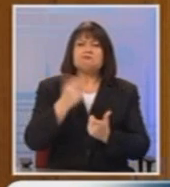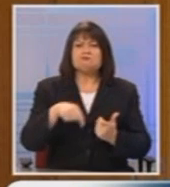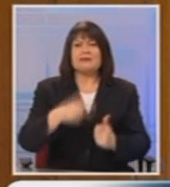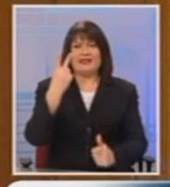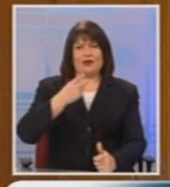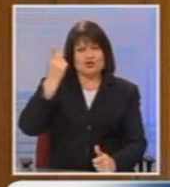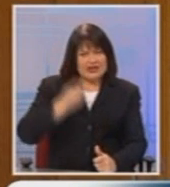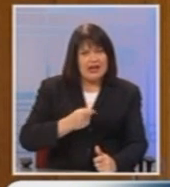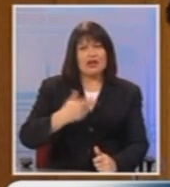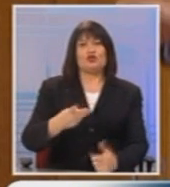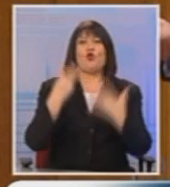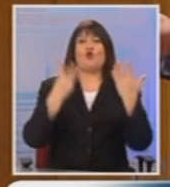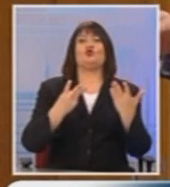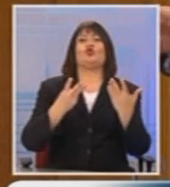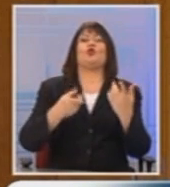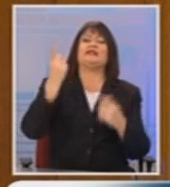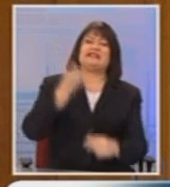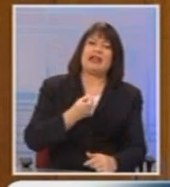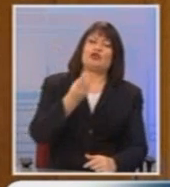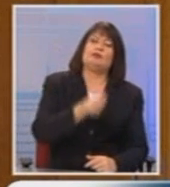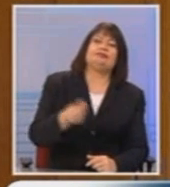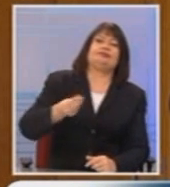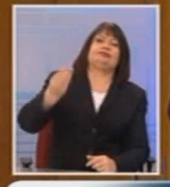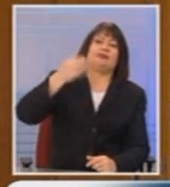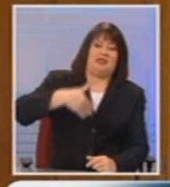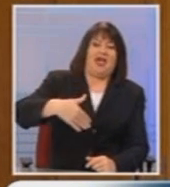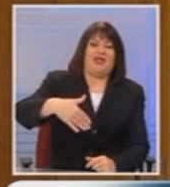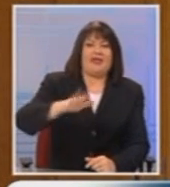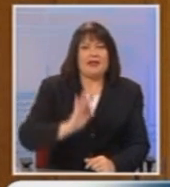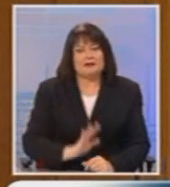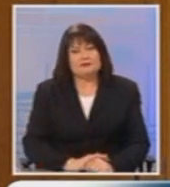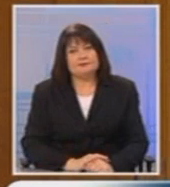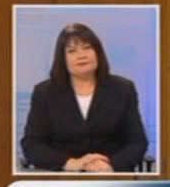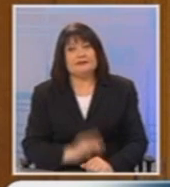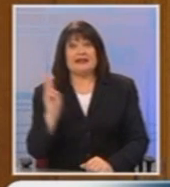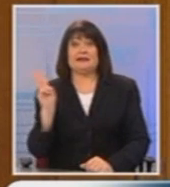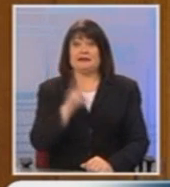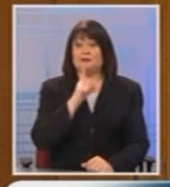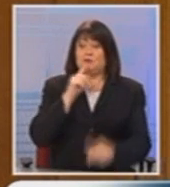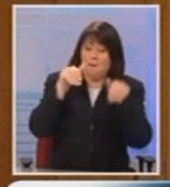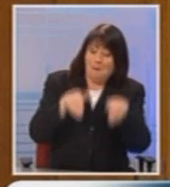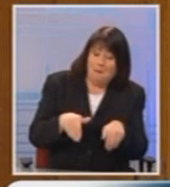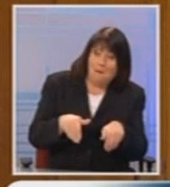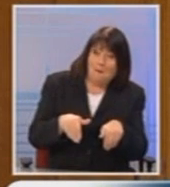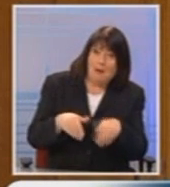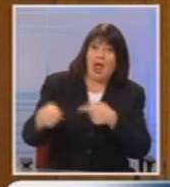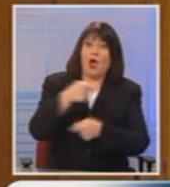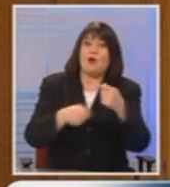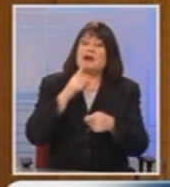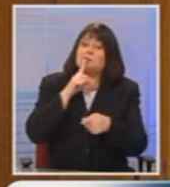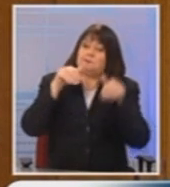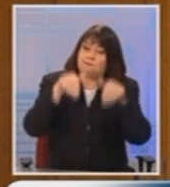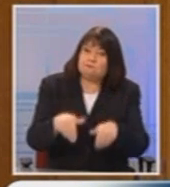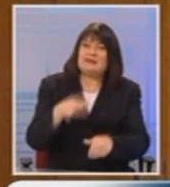με 2%, θα πάμε στο 8% και θα έχουμε, προσέξτε τώρα, και την πειθαρχία της Τρόικας και την πειθαρχία των αγορών, η οποία